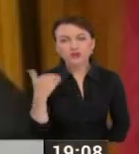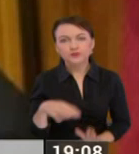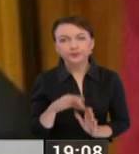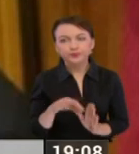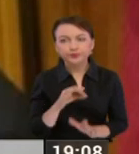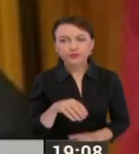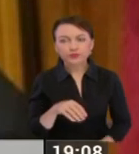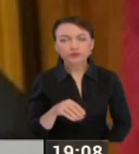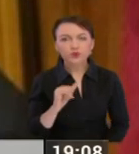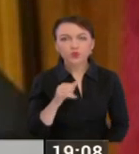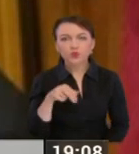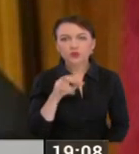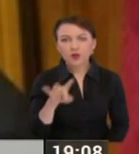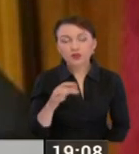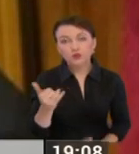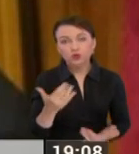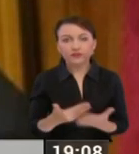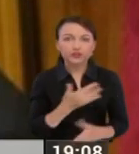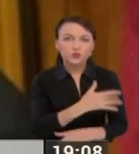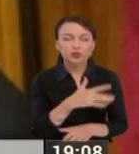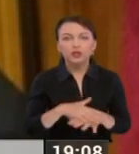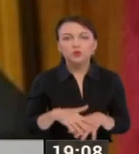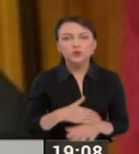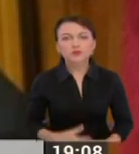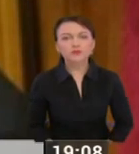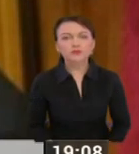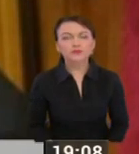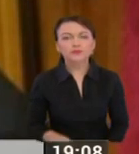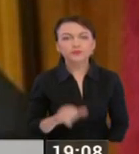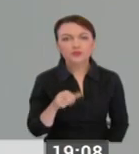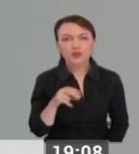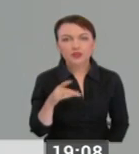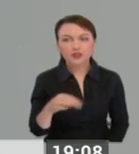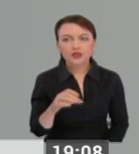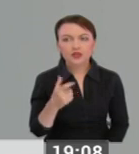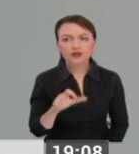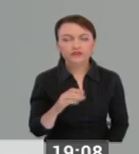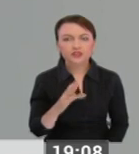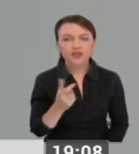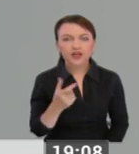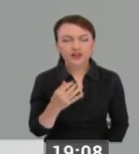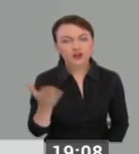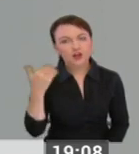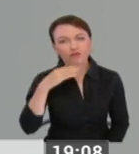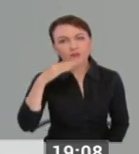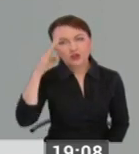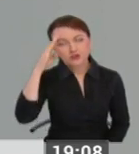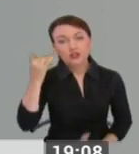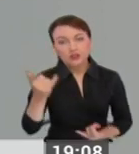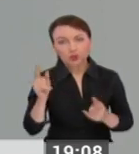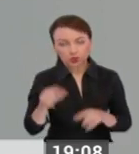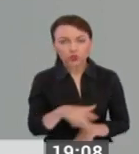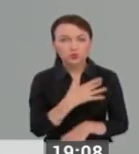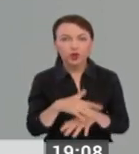квотою «Удару», цього разу від «Слуги народу». Андрій Євстігнєєв, колись від «Батьківщини», нині теж від